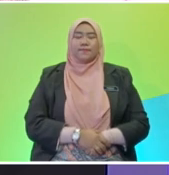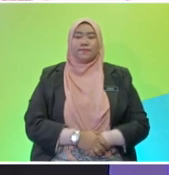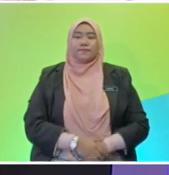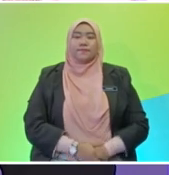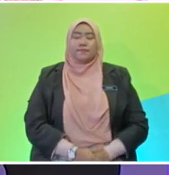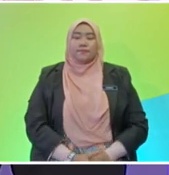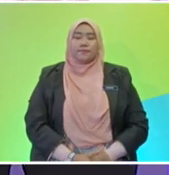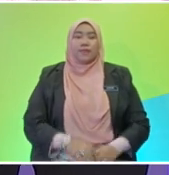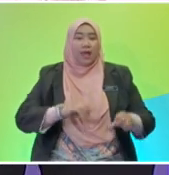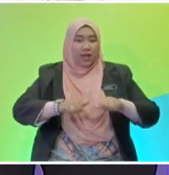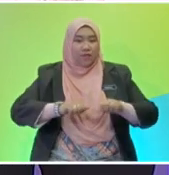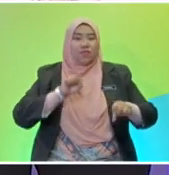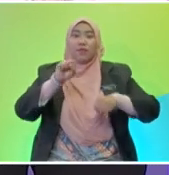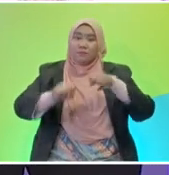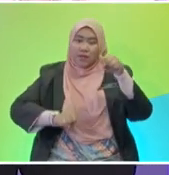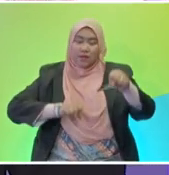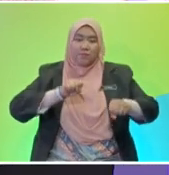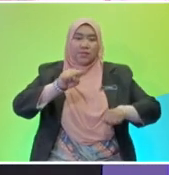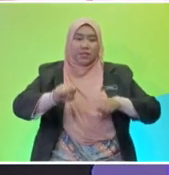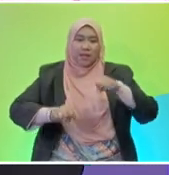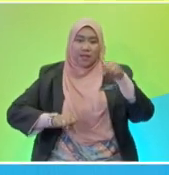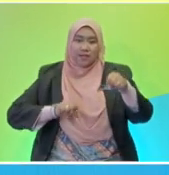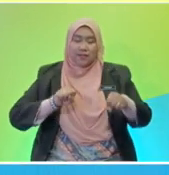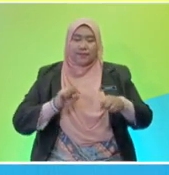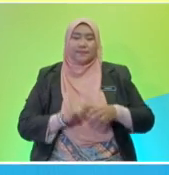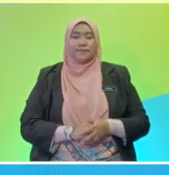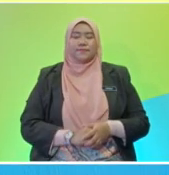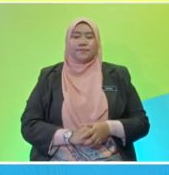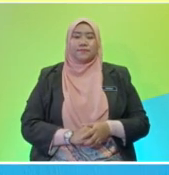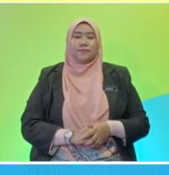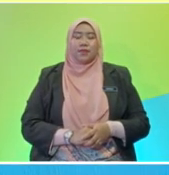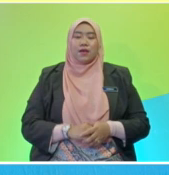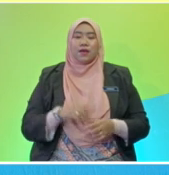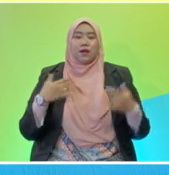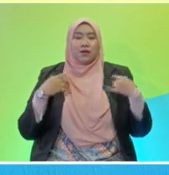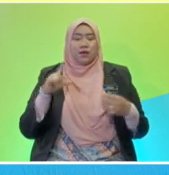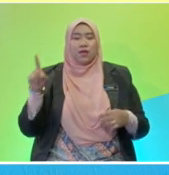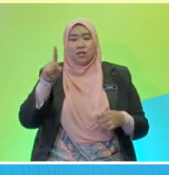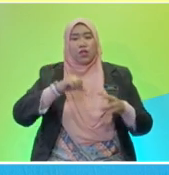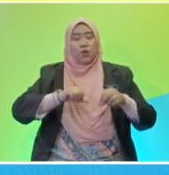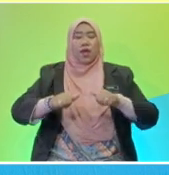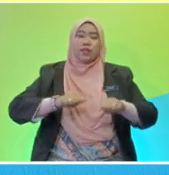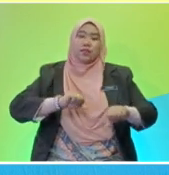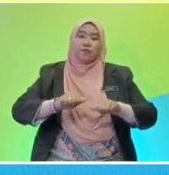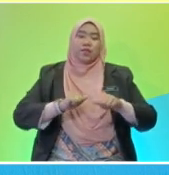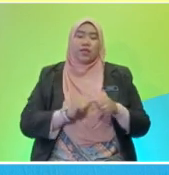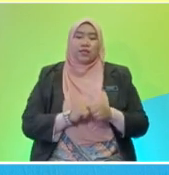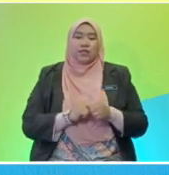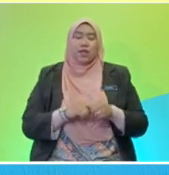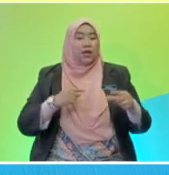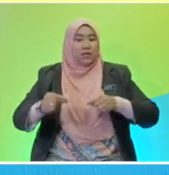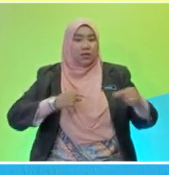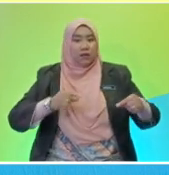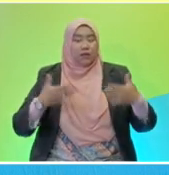activity berbasikal activity berbasical ini merupakan salah satu Activity yang melibatkan pergerakan fisikal